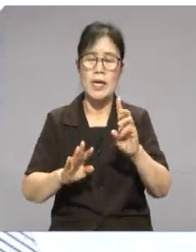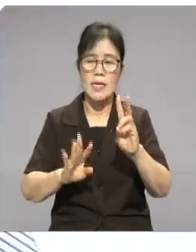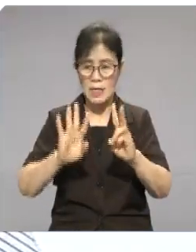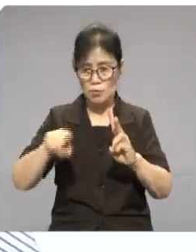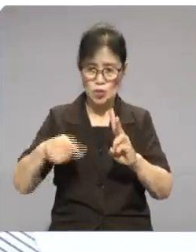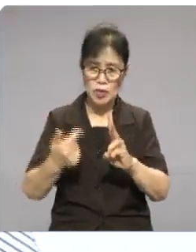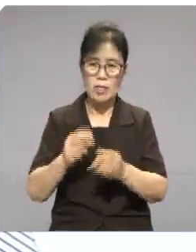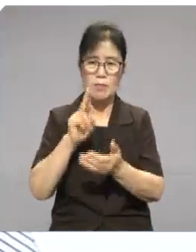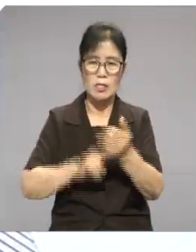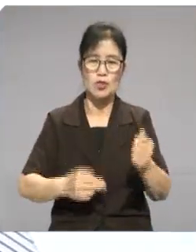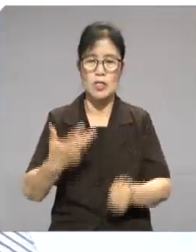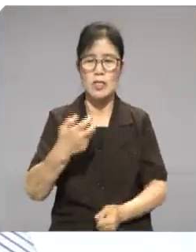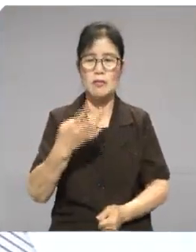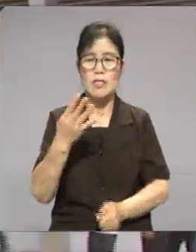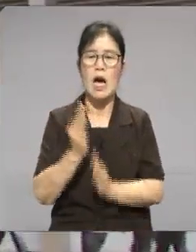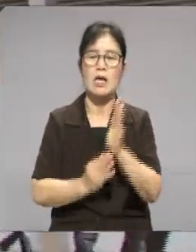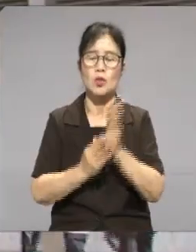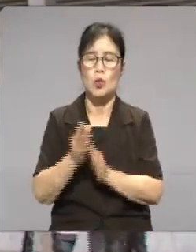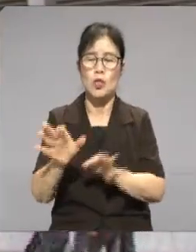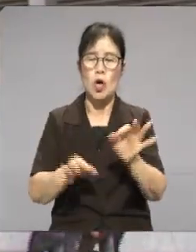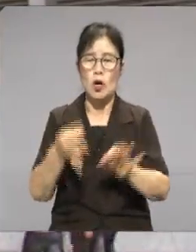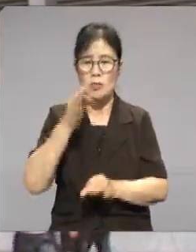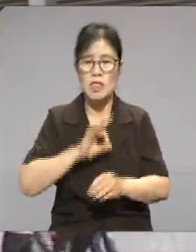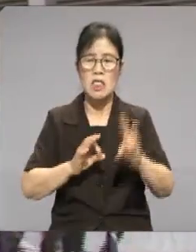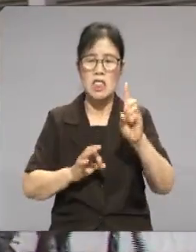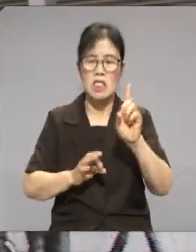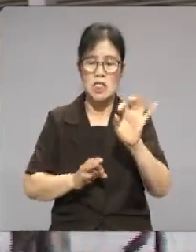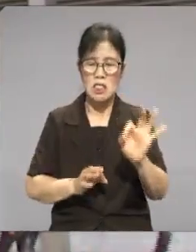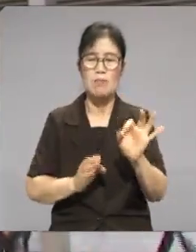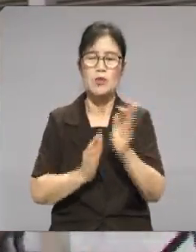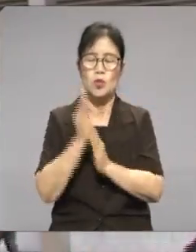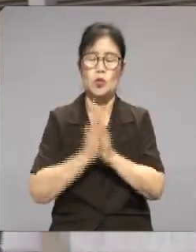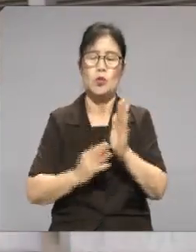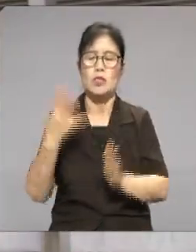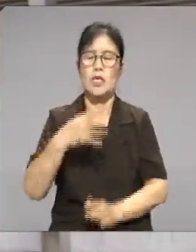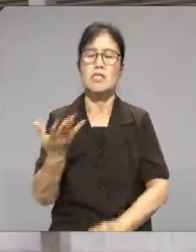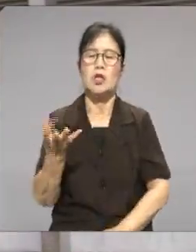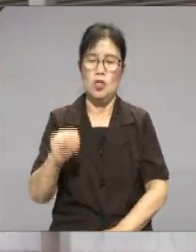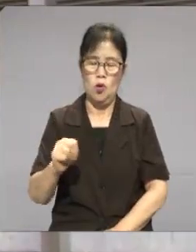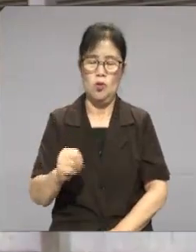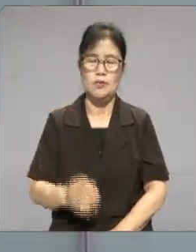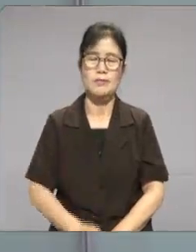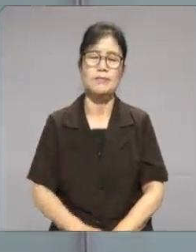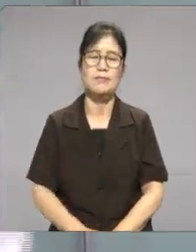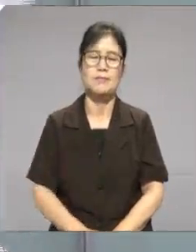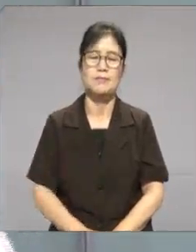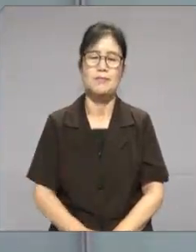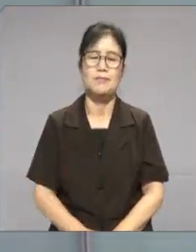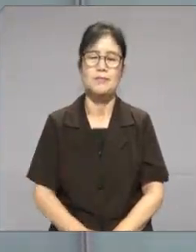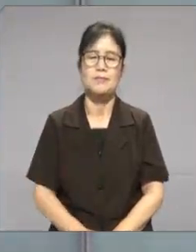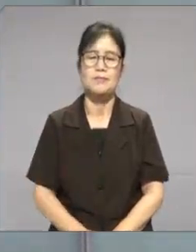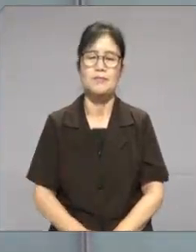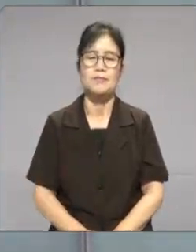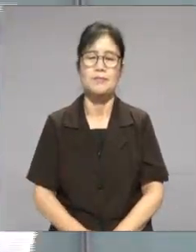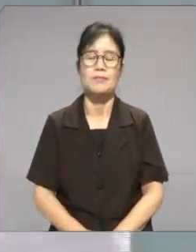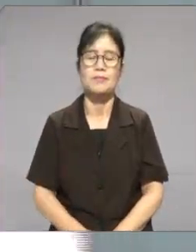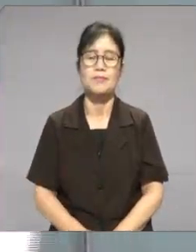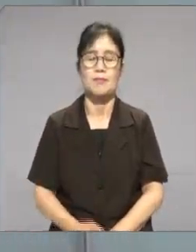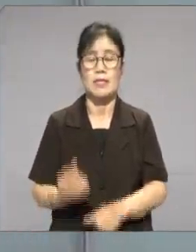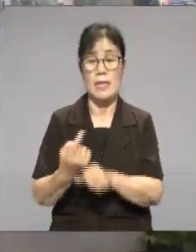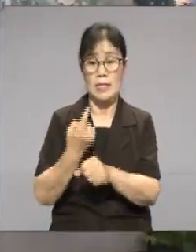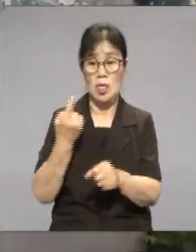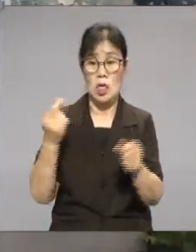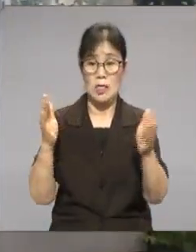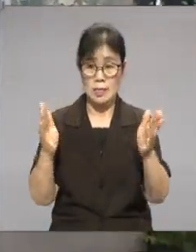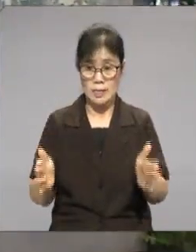매출이 74조 원, 영업이익이 10조 4천억 원에 이른다고 잠정 실적을 발표했습니다. 지난해